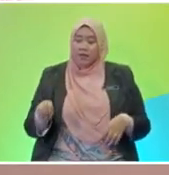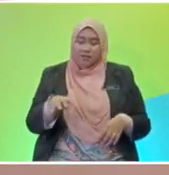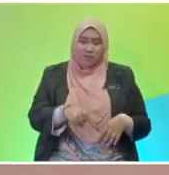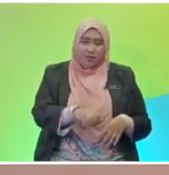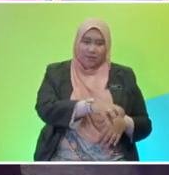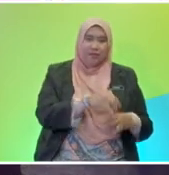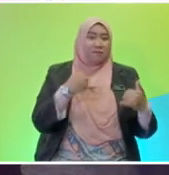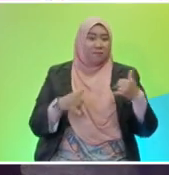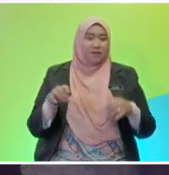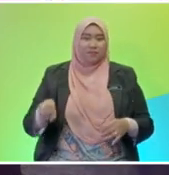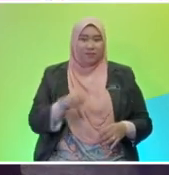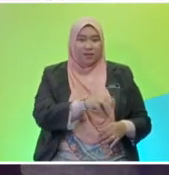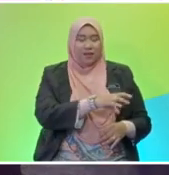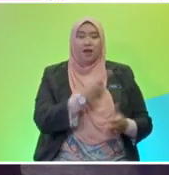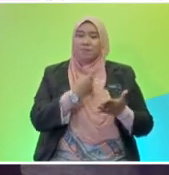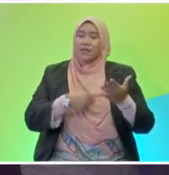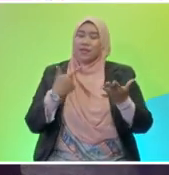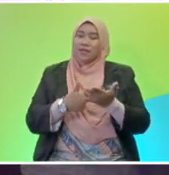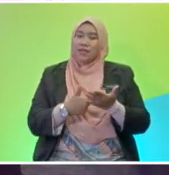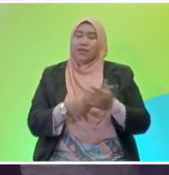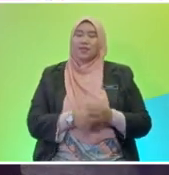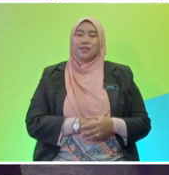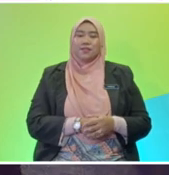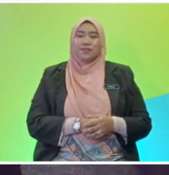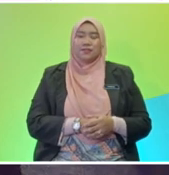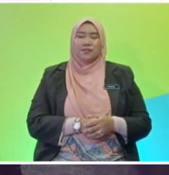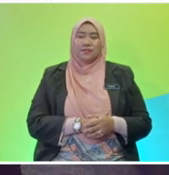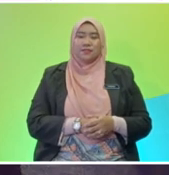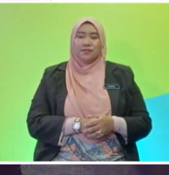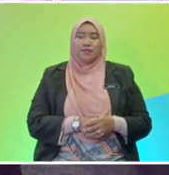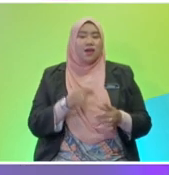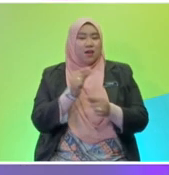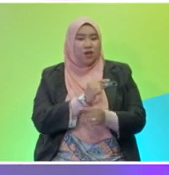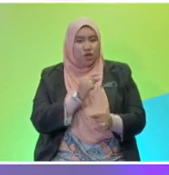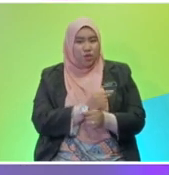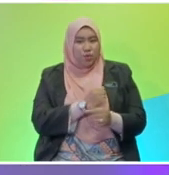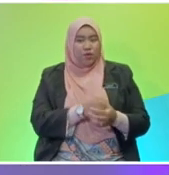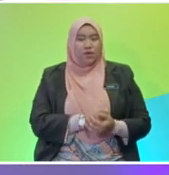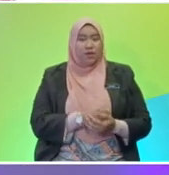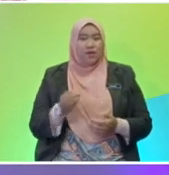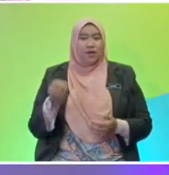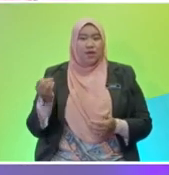Congkak apalagi apakah hobi yang boleh menggunakan digunakan